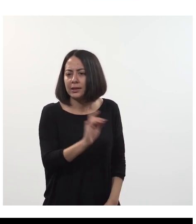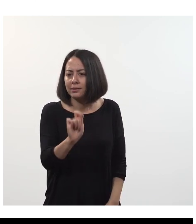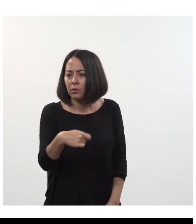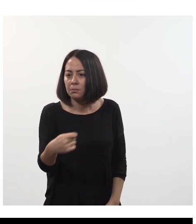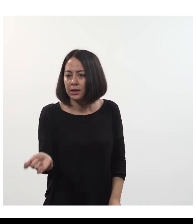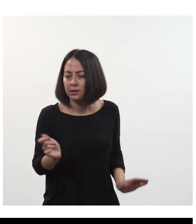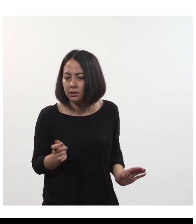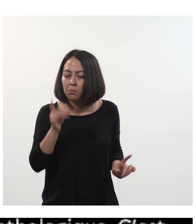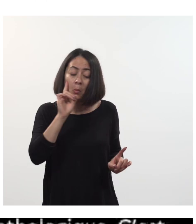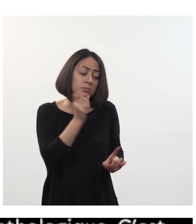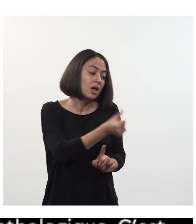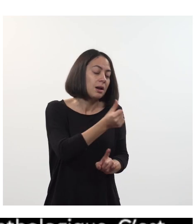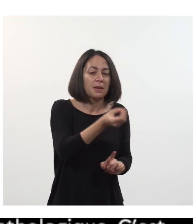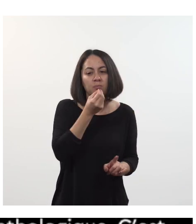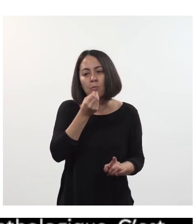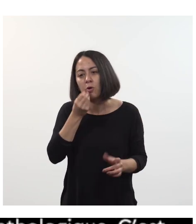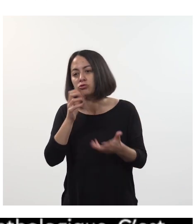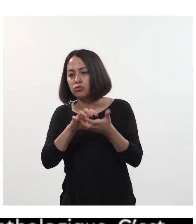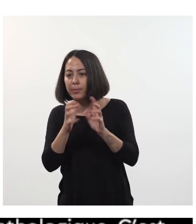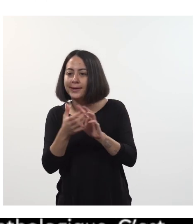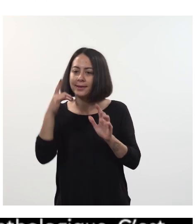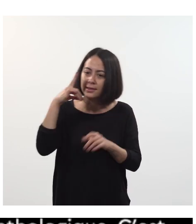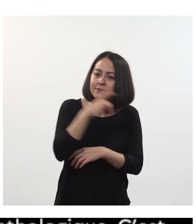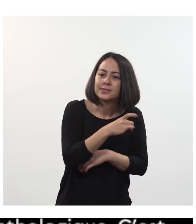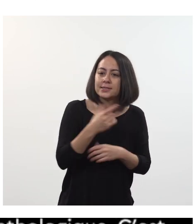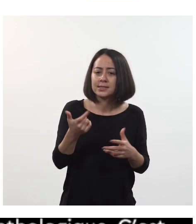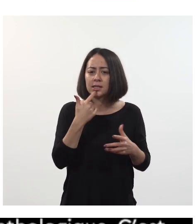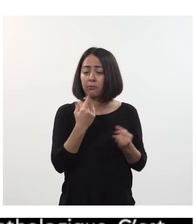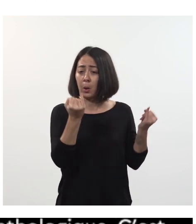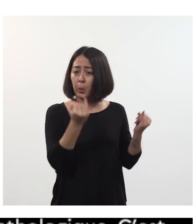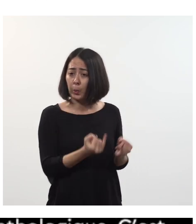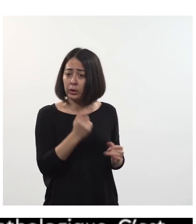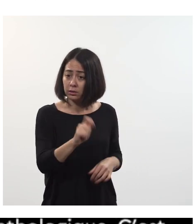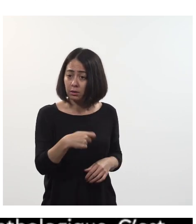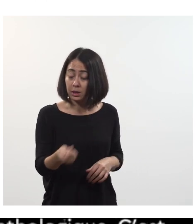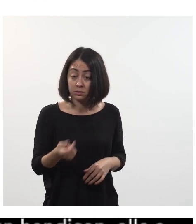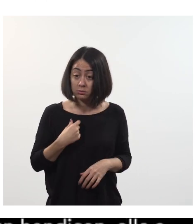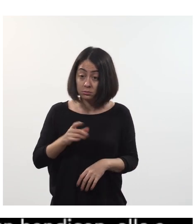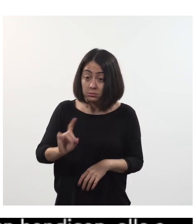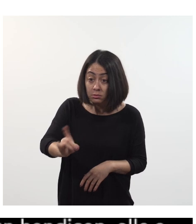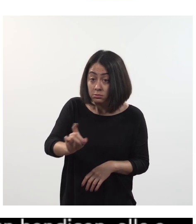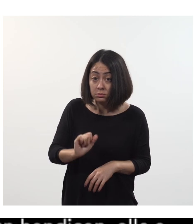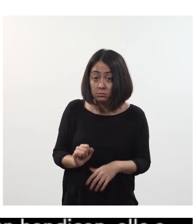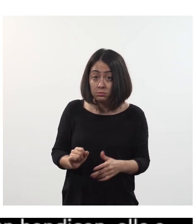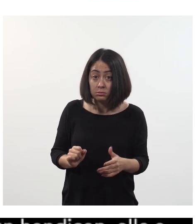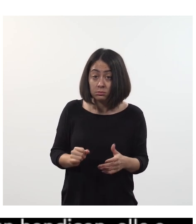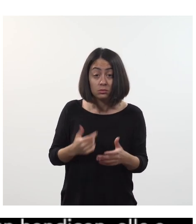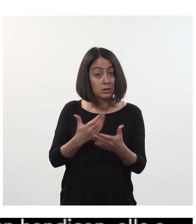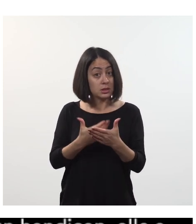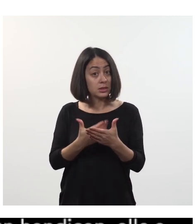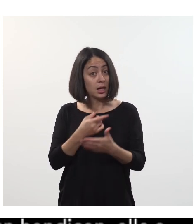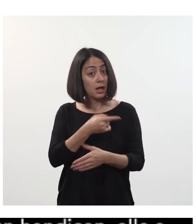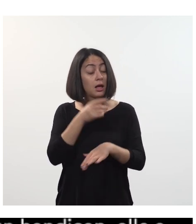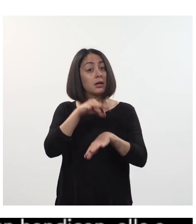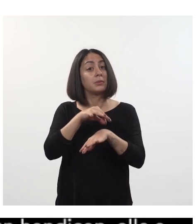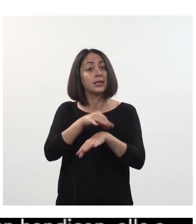de mal à manger dans sa situation, donc c'est normal qu'elle perde du poids. Non, c'est pas normal de perdre du poids. Dans tous les cas, c'est pathologique, hein. Il y a